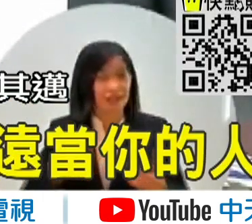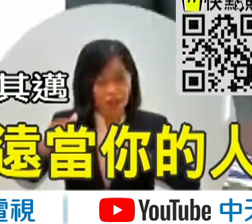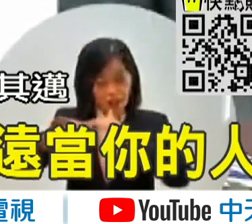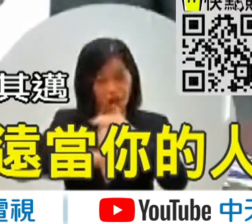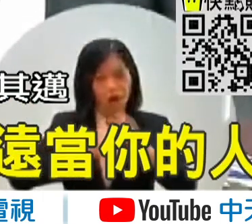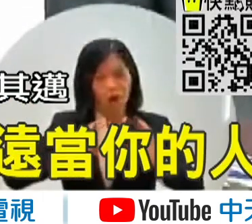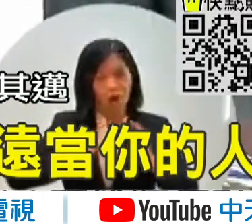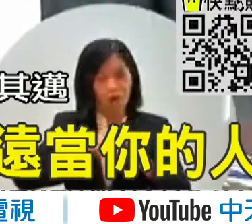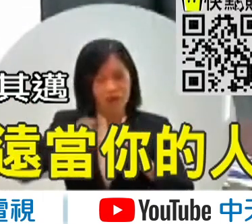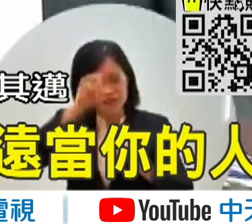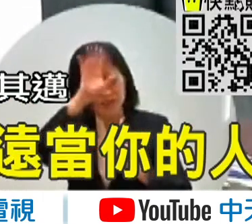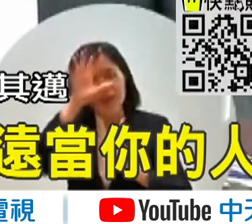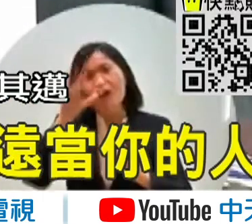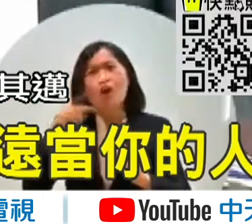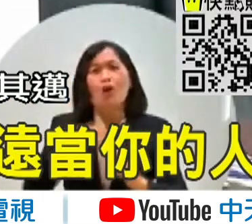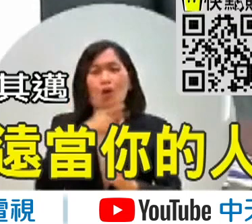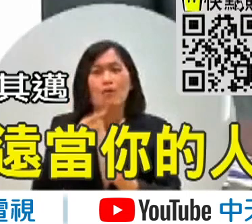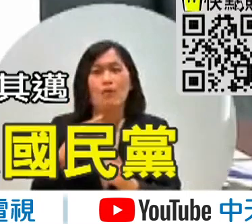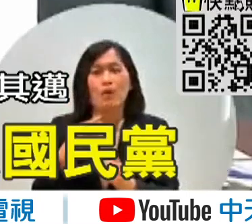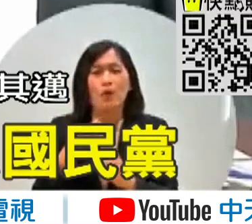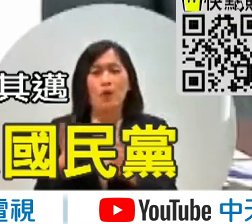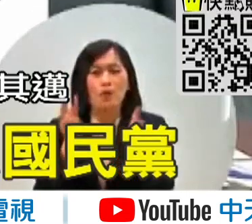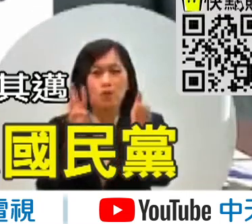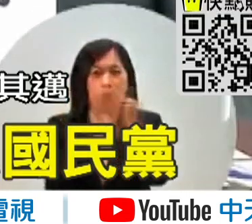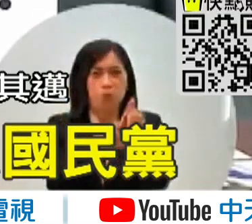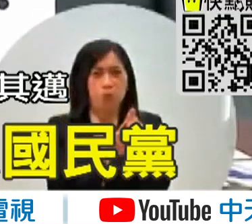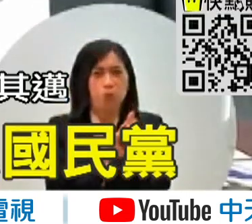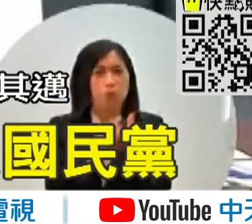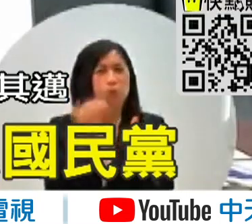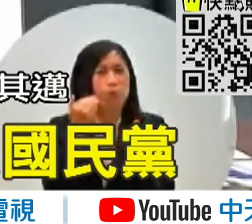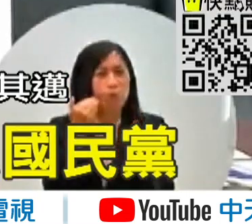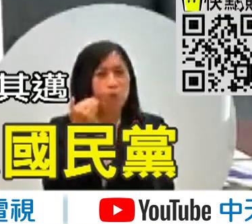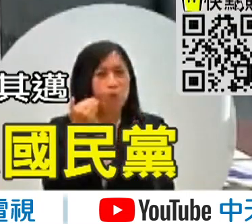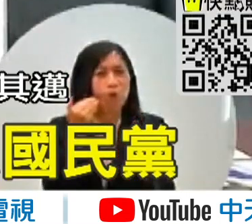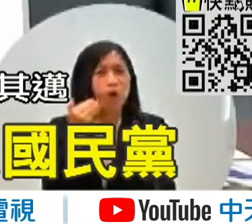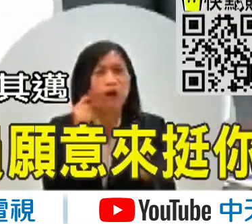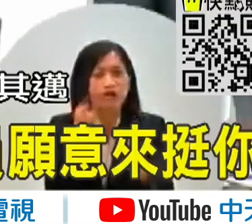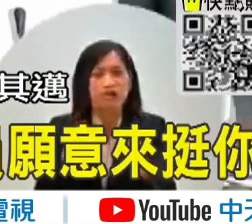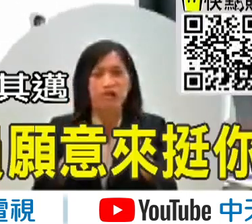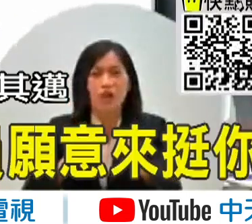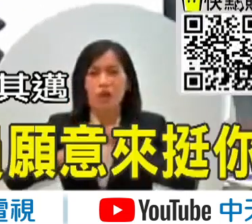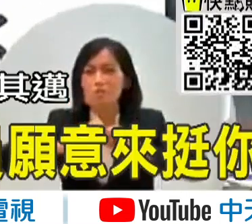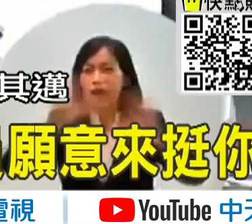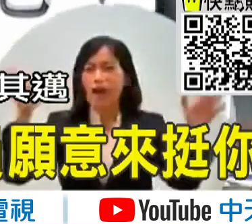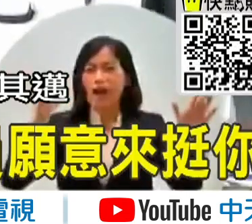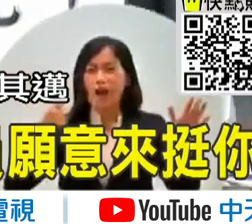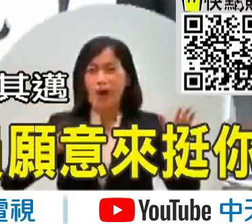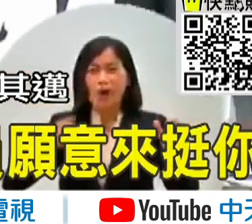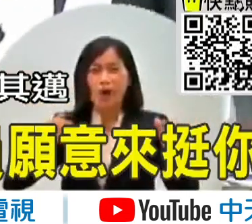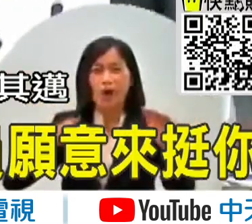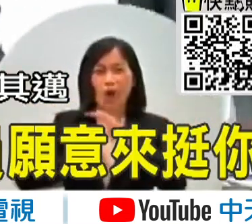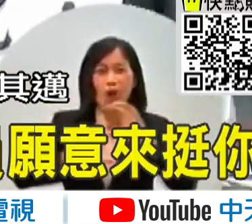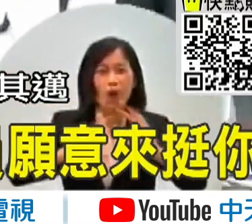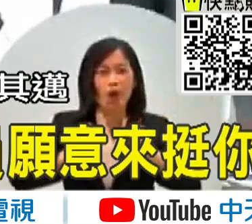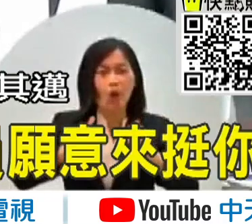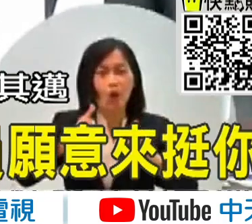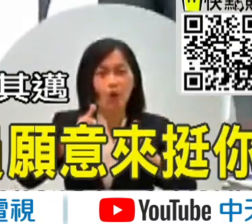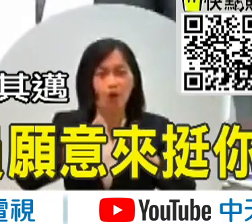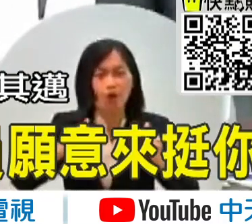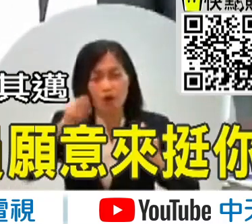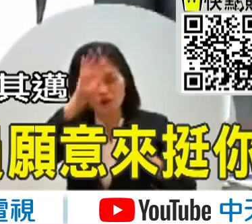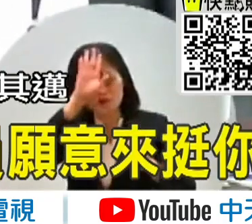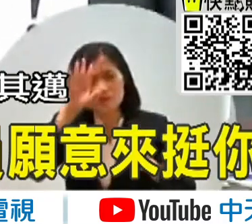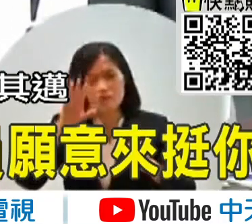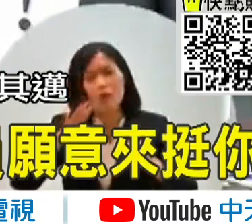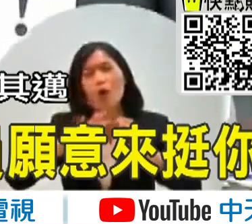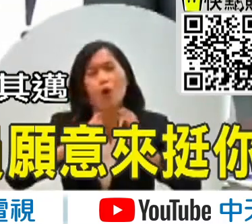这三个，永远做你的人。只要你也敢宣布加入国民党，我相信国民党足侪议员愿意来